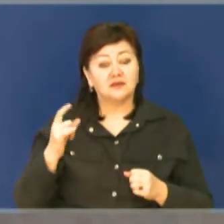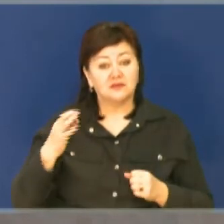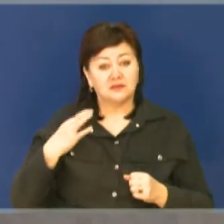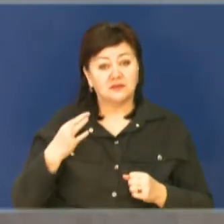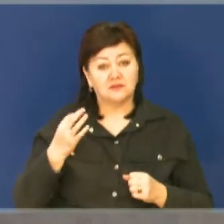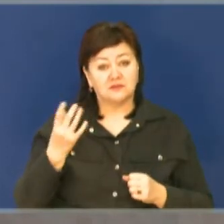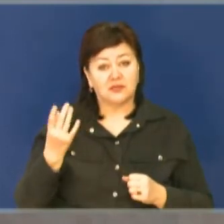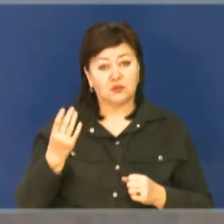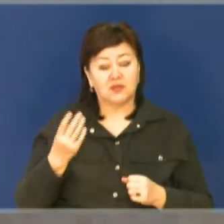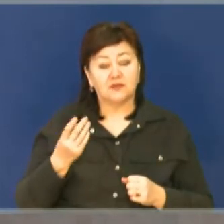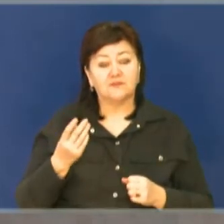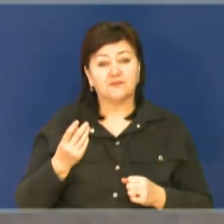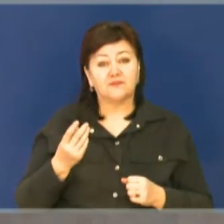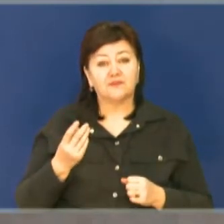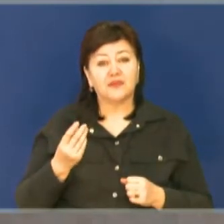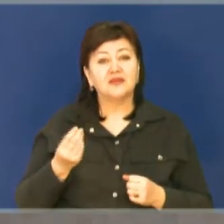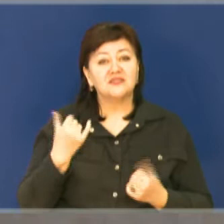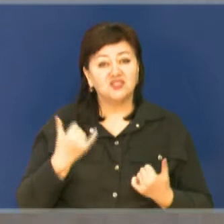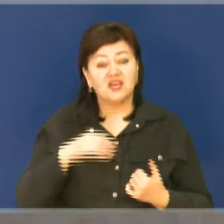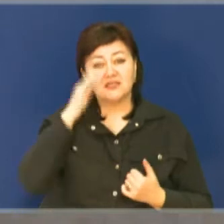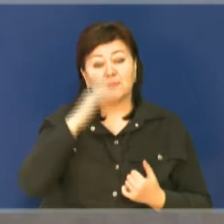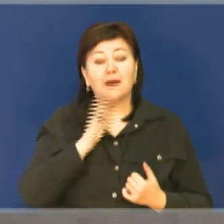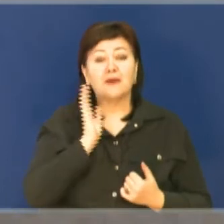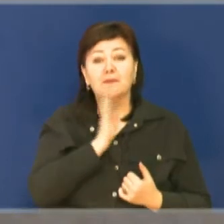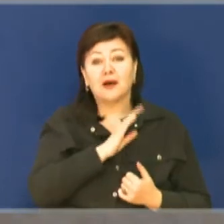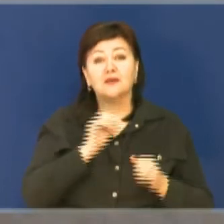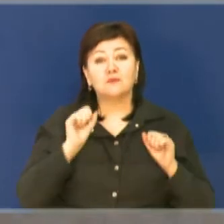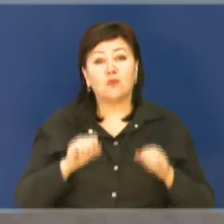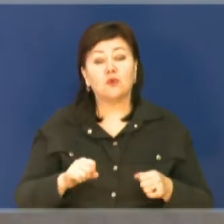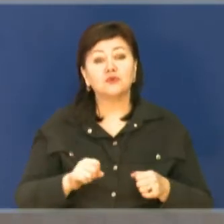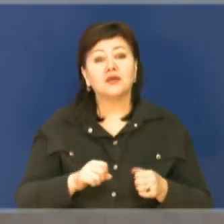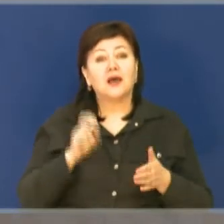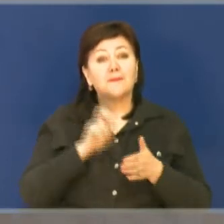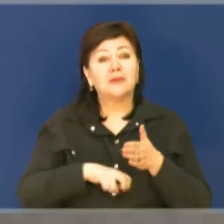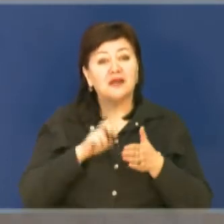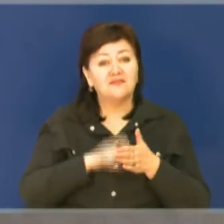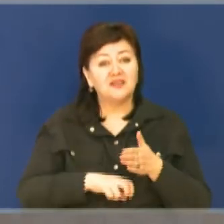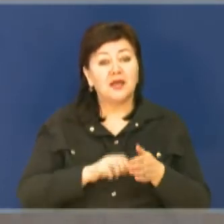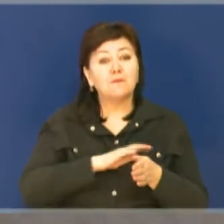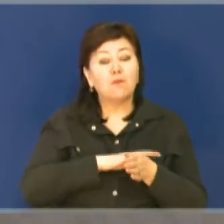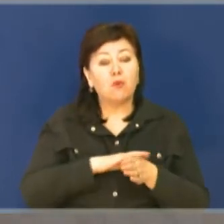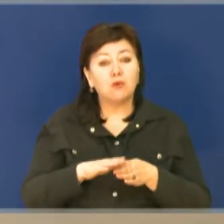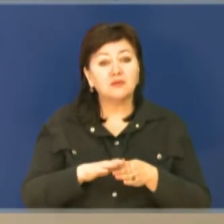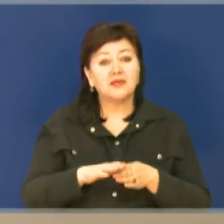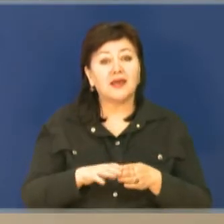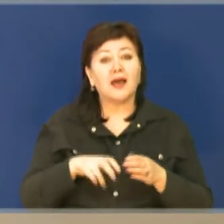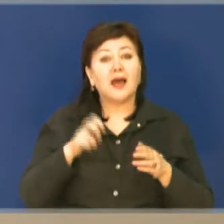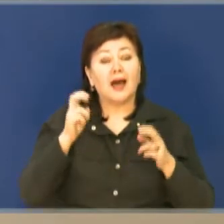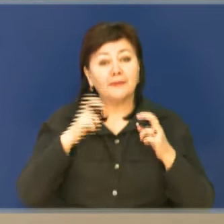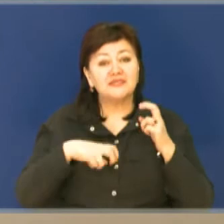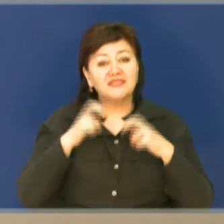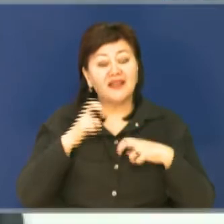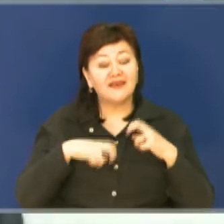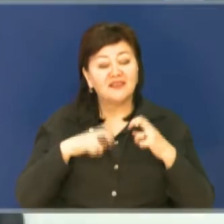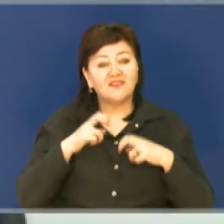хорошо знают все родители. Уже сейчас родители могут проводить полное медицинское обследование детей в семейных амбулаториях. С точки